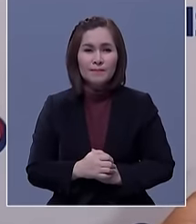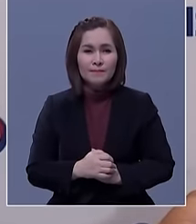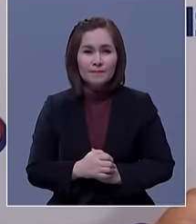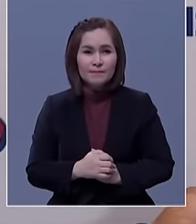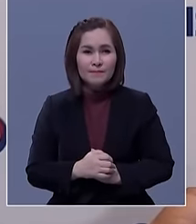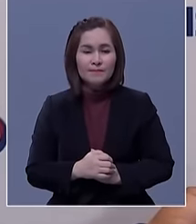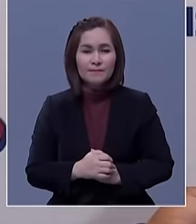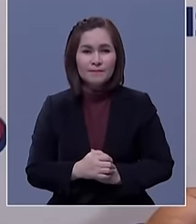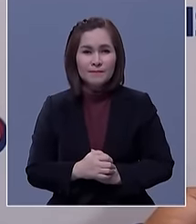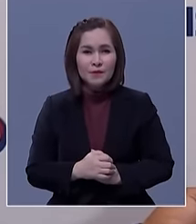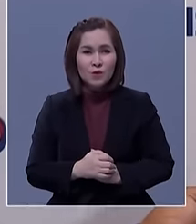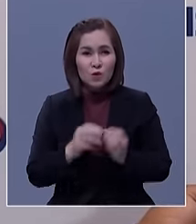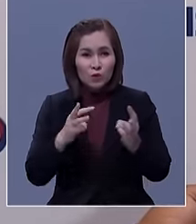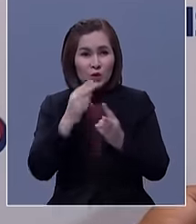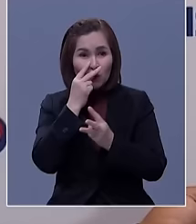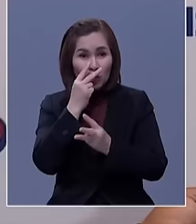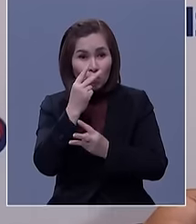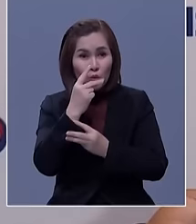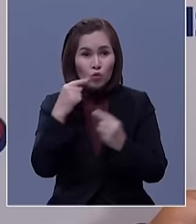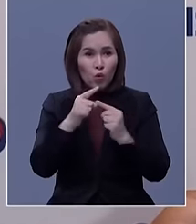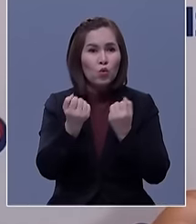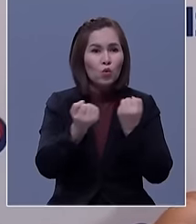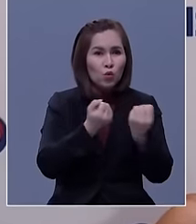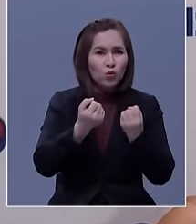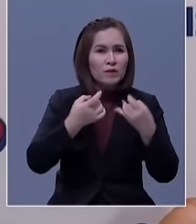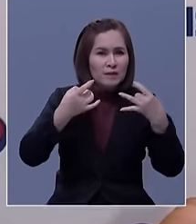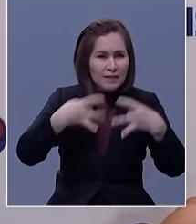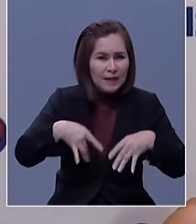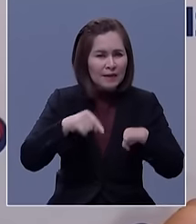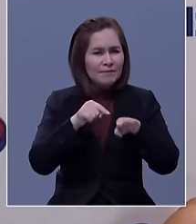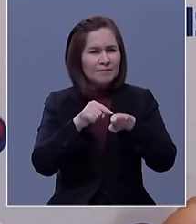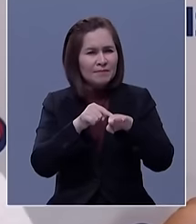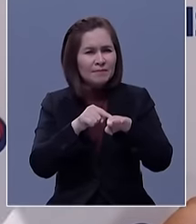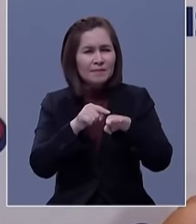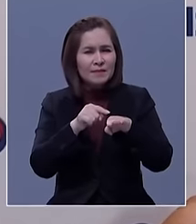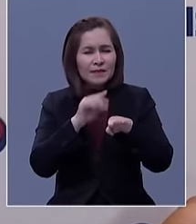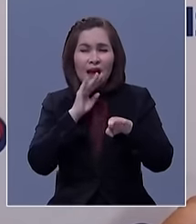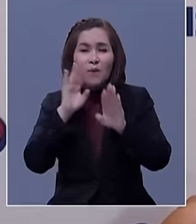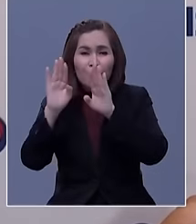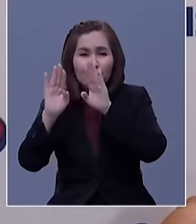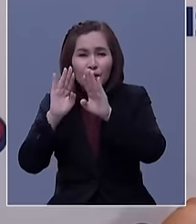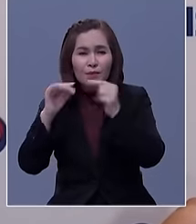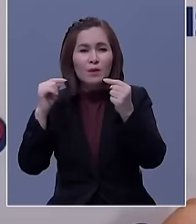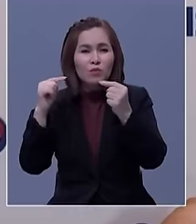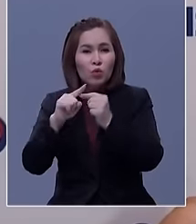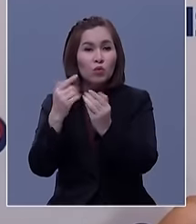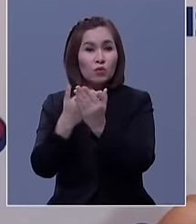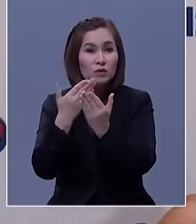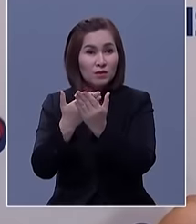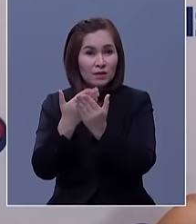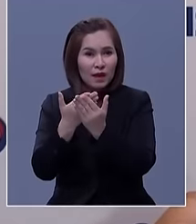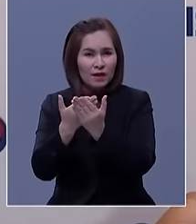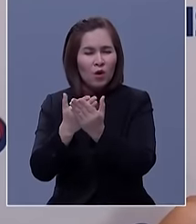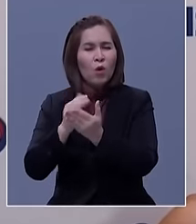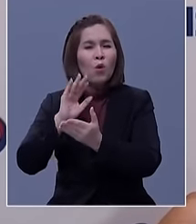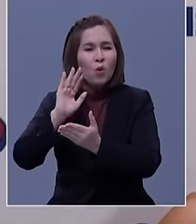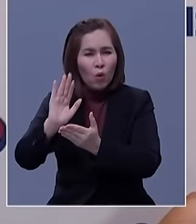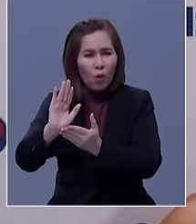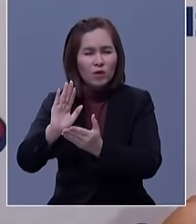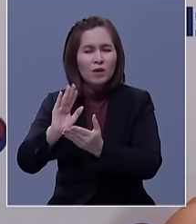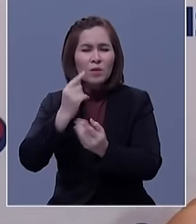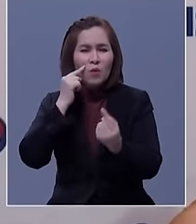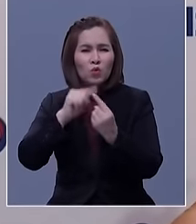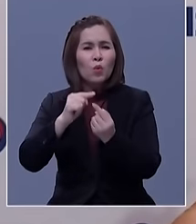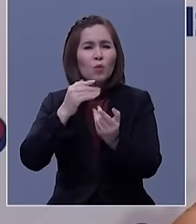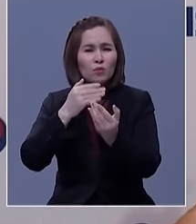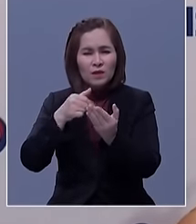รีวิวว่าค่าเสื่อมของรถยนต์ที่เราปล่อยไปเนี่ยเมื่อเทียบกับเ่อเงิน Balanceที่ลูกค้าเอ่อ